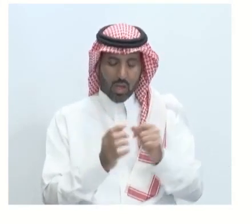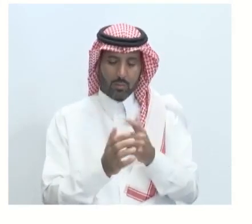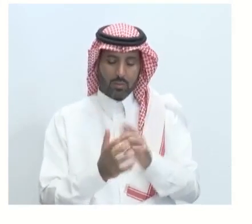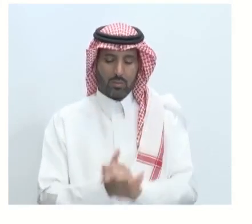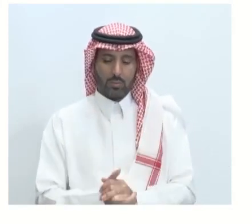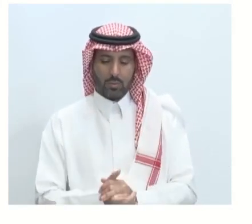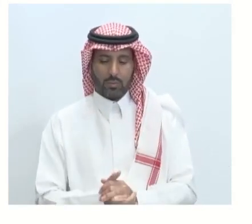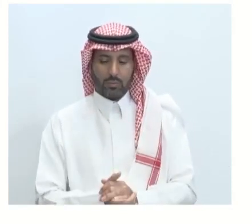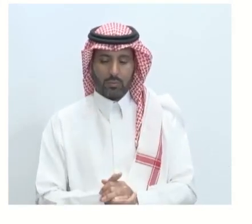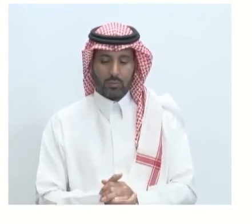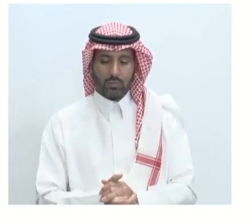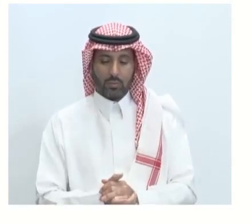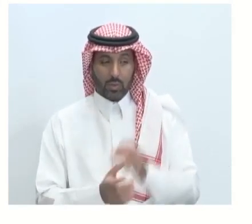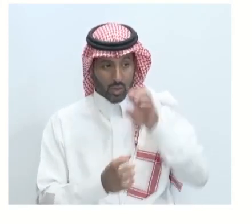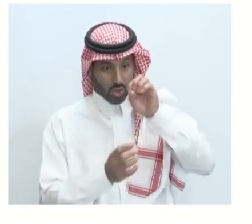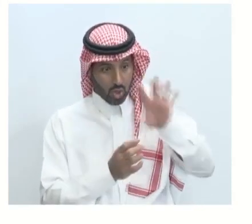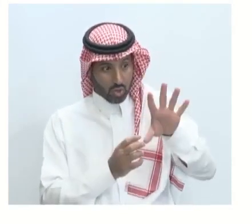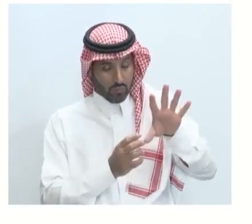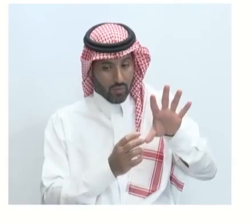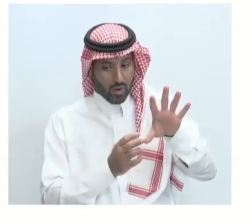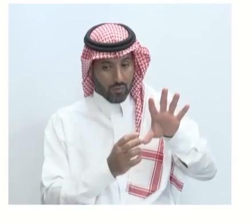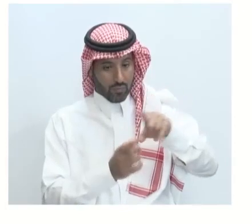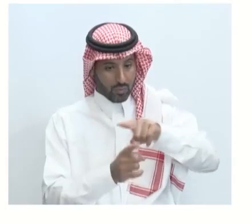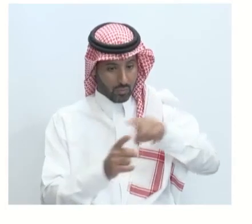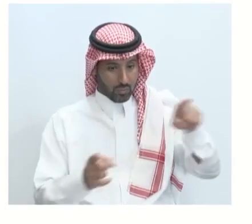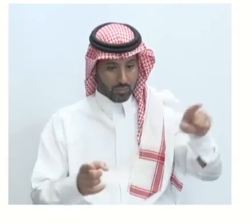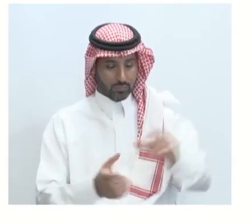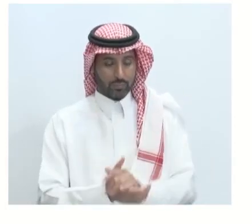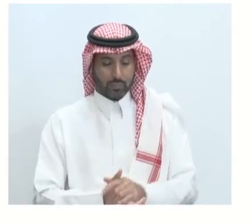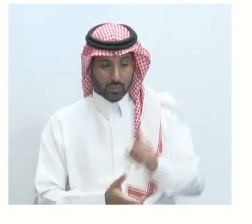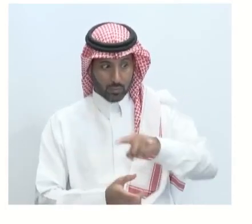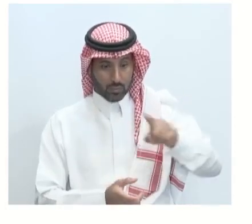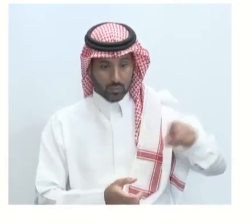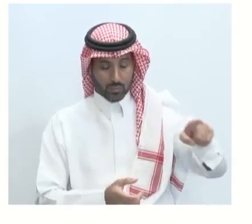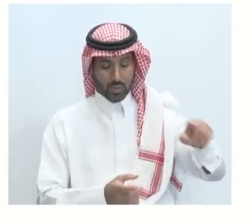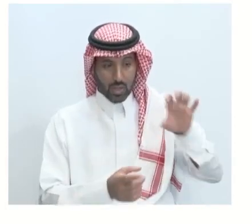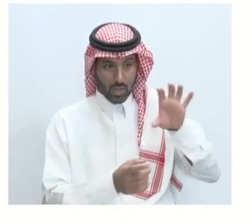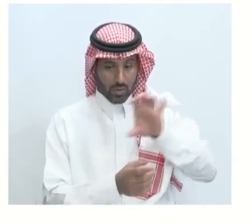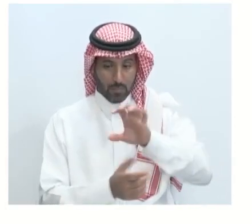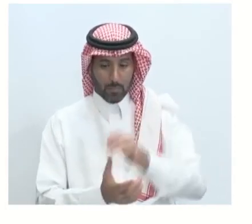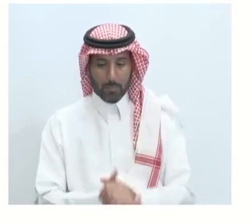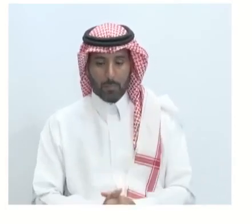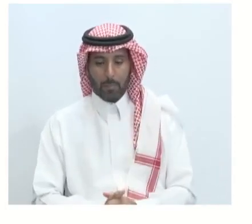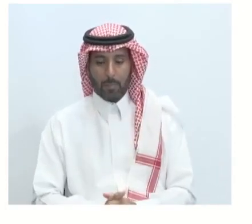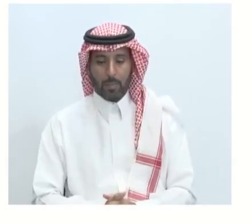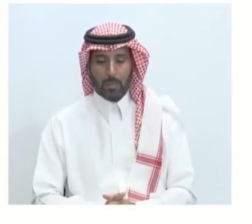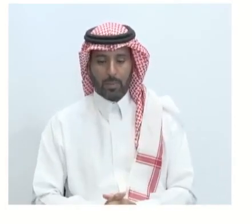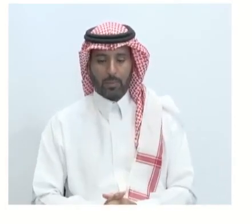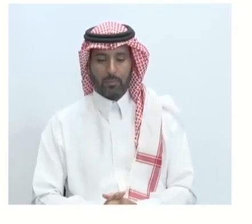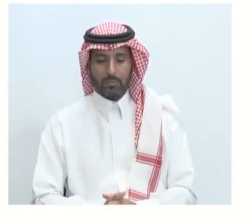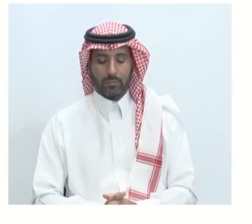مترا وكاشفات ترصد في الاطوال الموجيه من 1150 الى